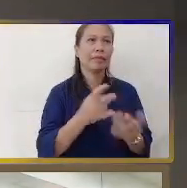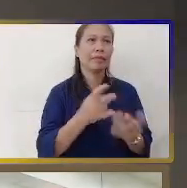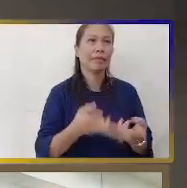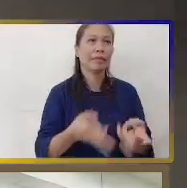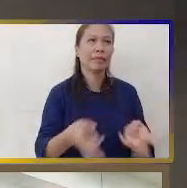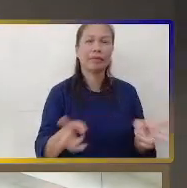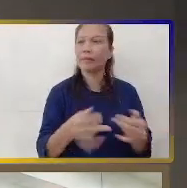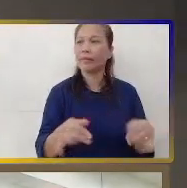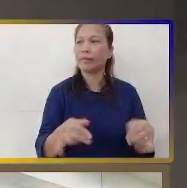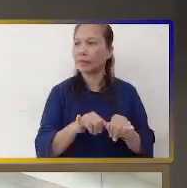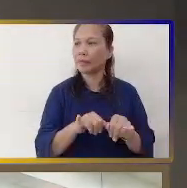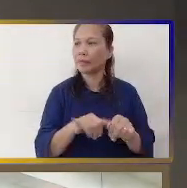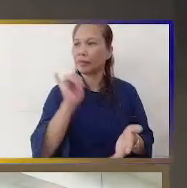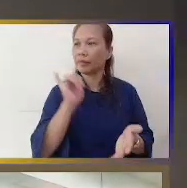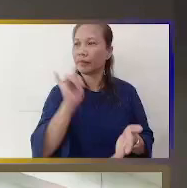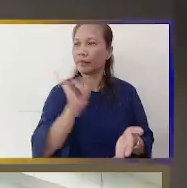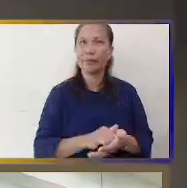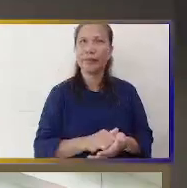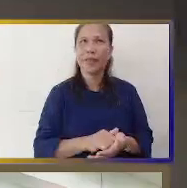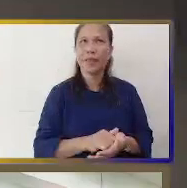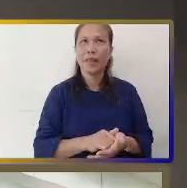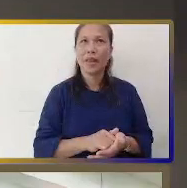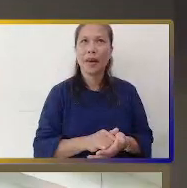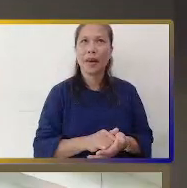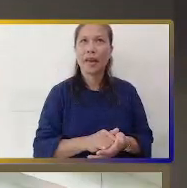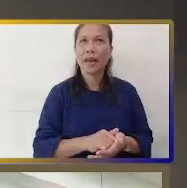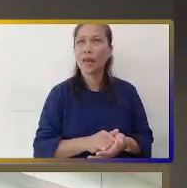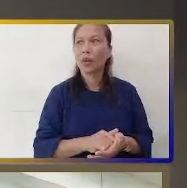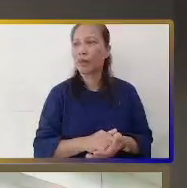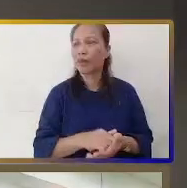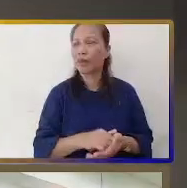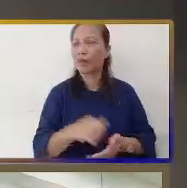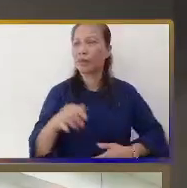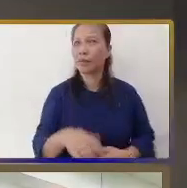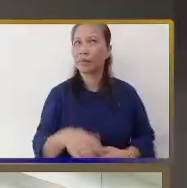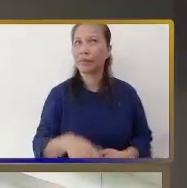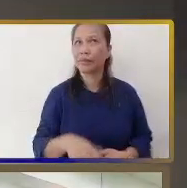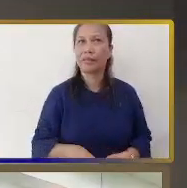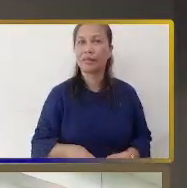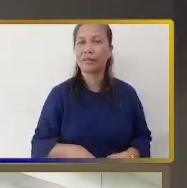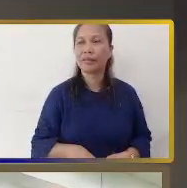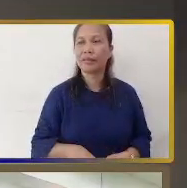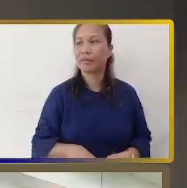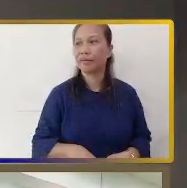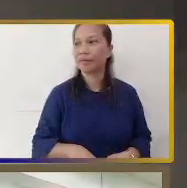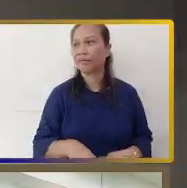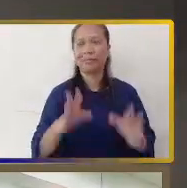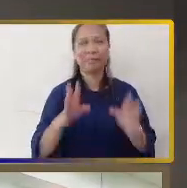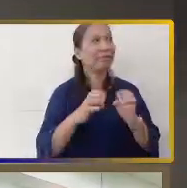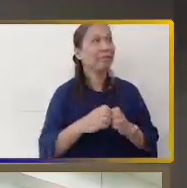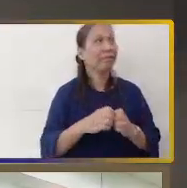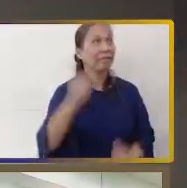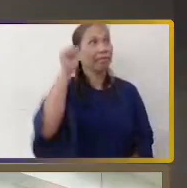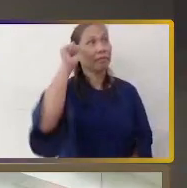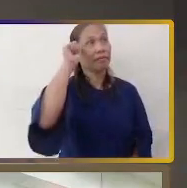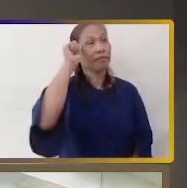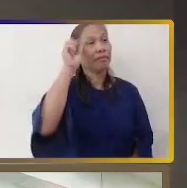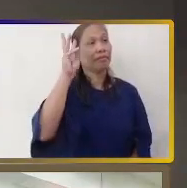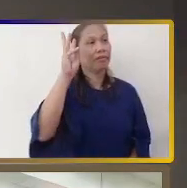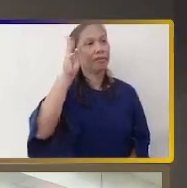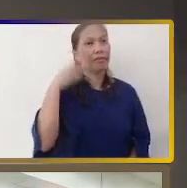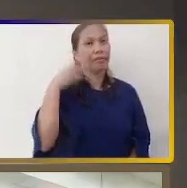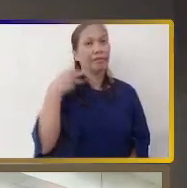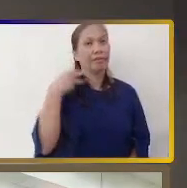important na ang bawat isa po sa atin ay ah ah maging ah aware sa atin pong